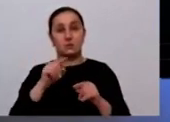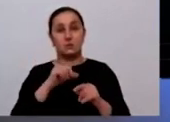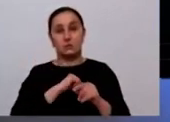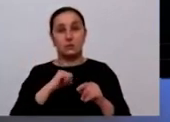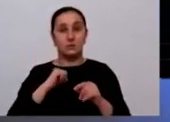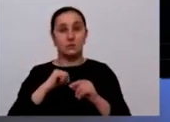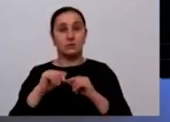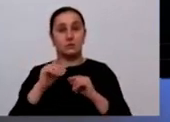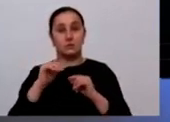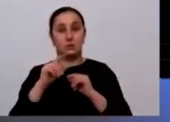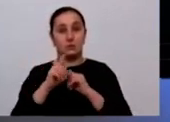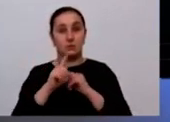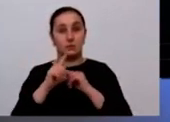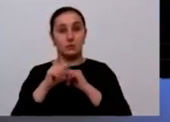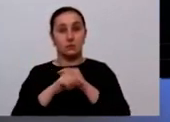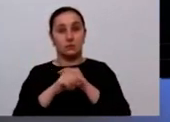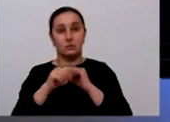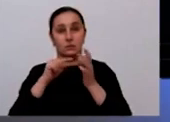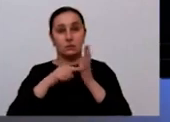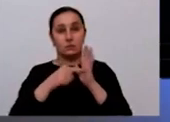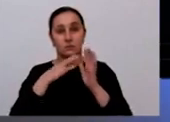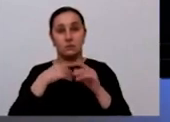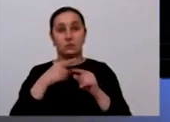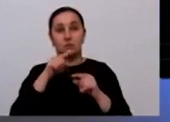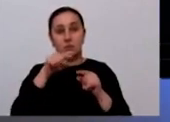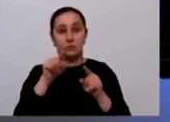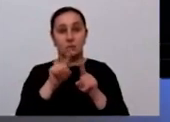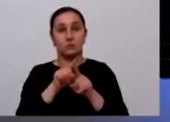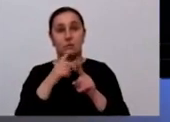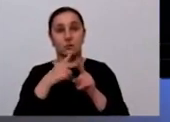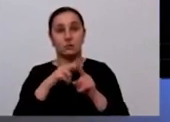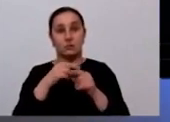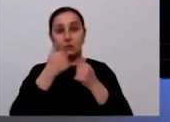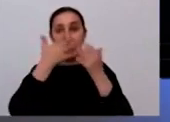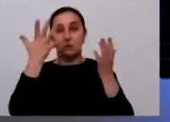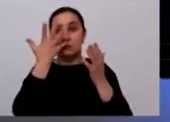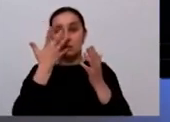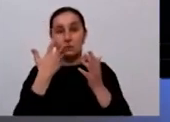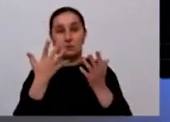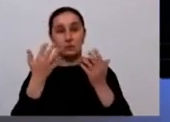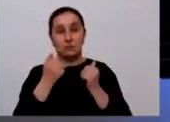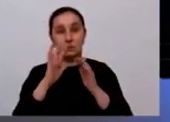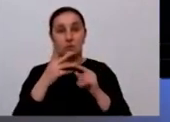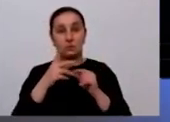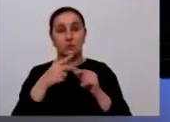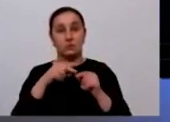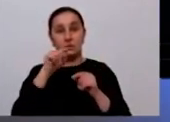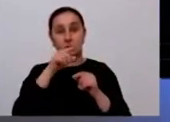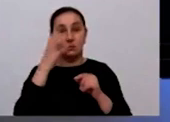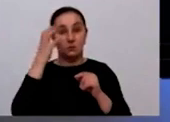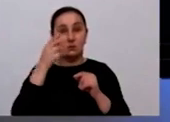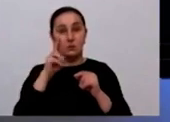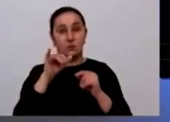eng o'rtadagi tochkasi, nuqtasi qora bo'lib qoldi. Bizga o'shani yorqin rangga kiritib olishimiz kerak. Demak, uni ham kulrang